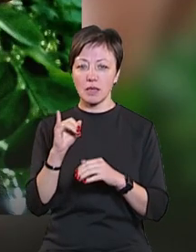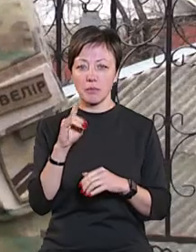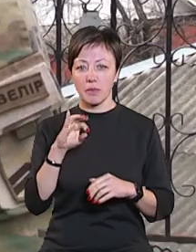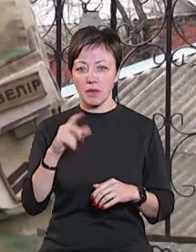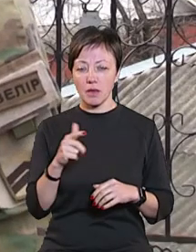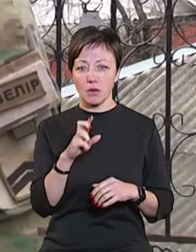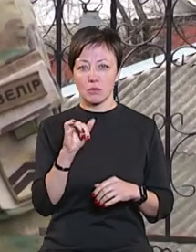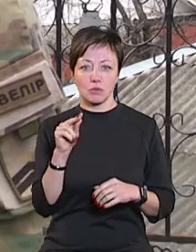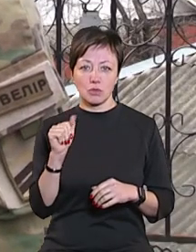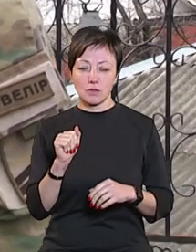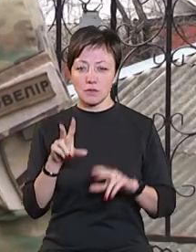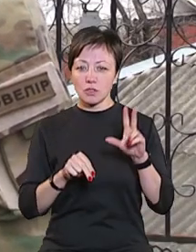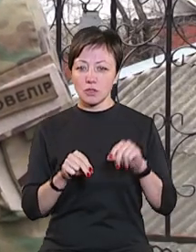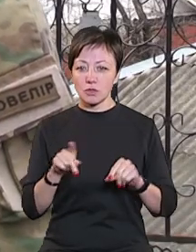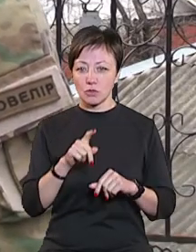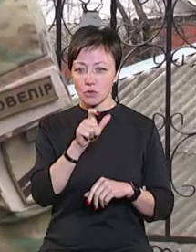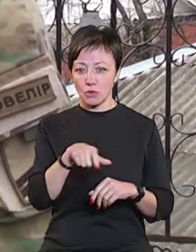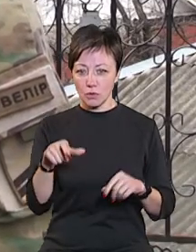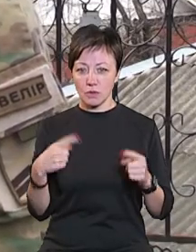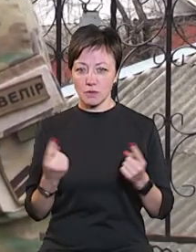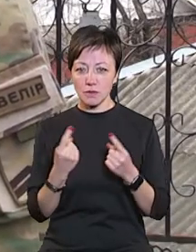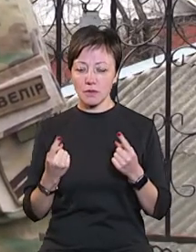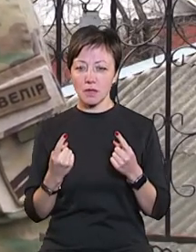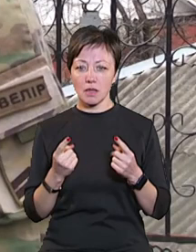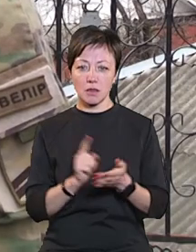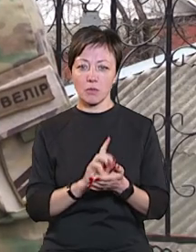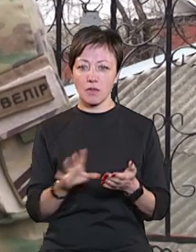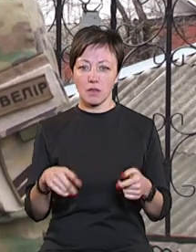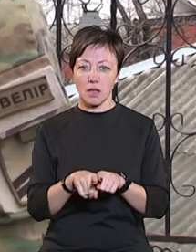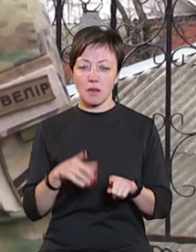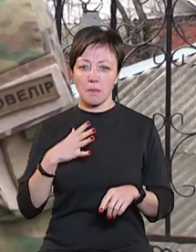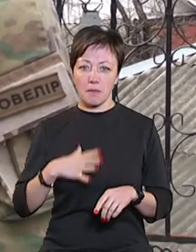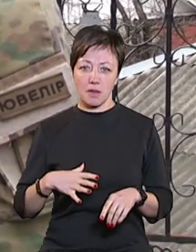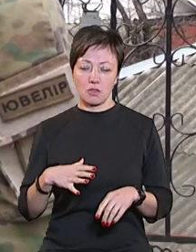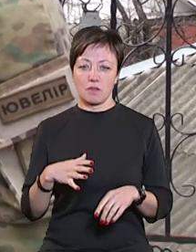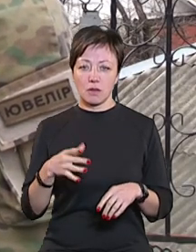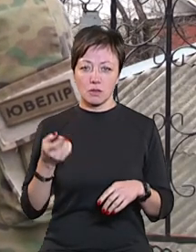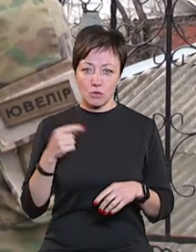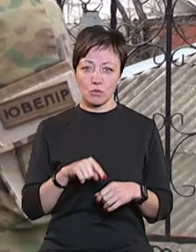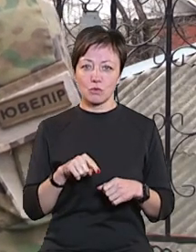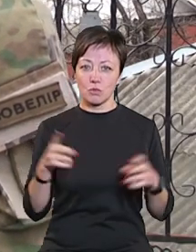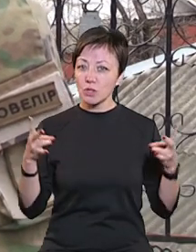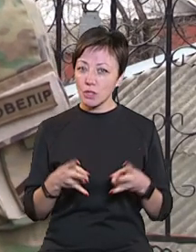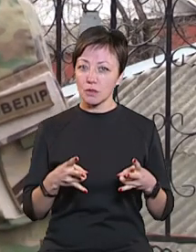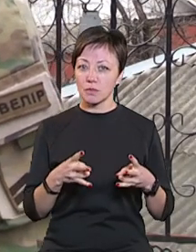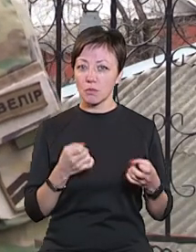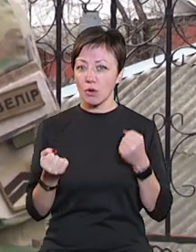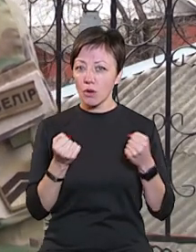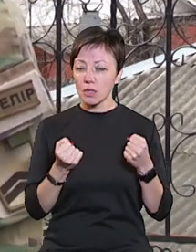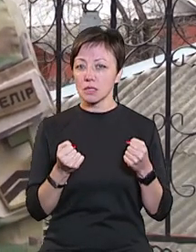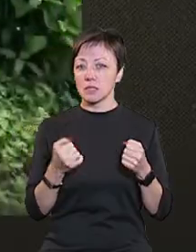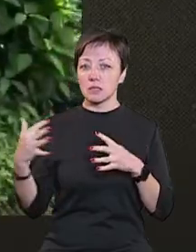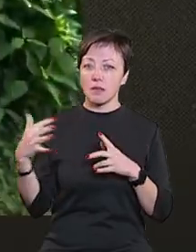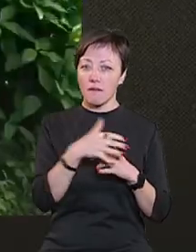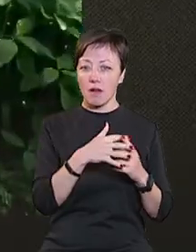Бучі. Вважаю, що люди, цивільні люди, не повинні таке переживати, і тому потрібно боротися з